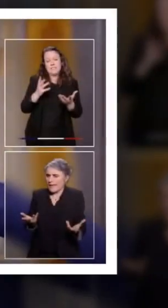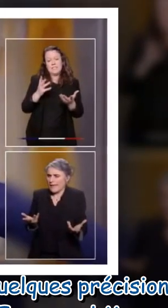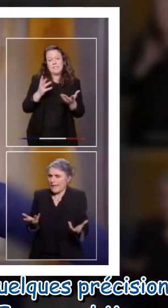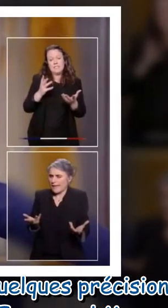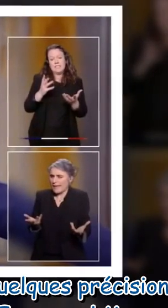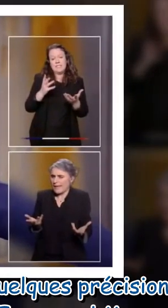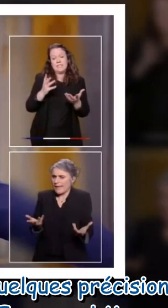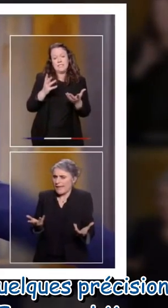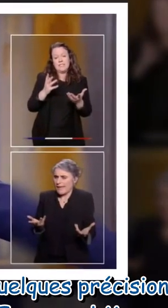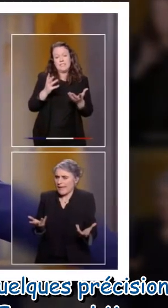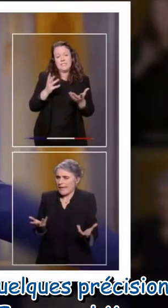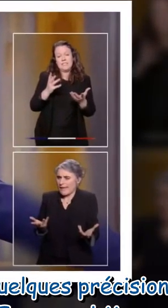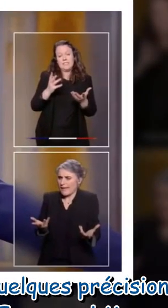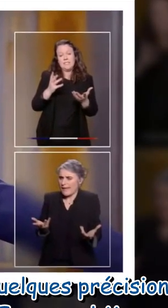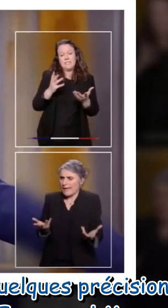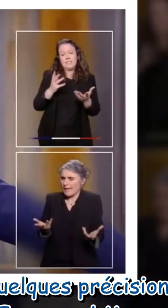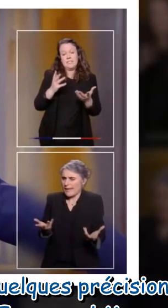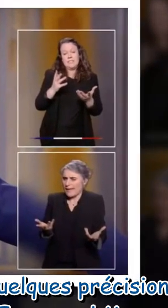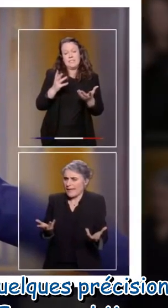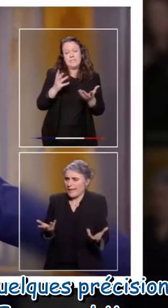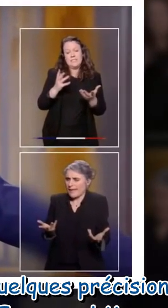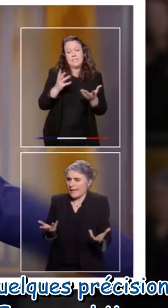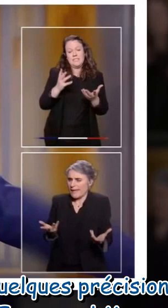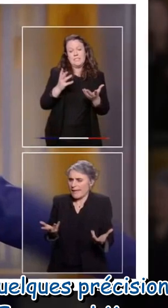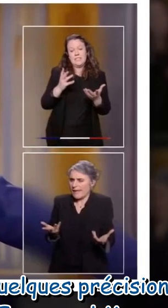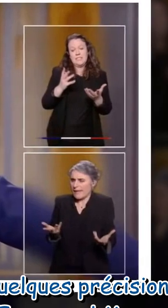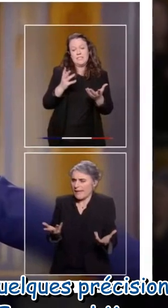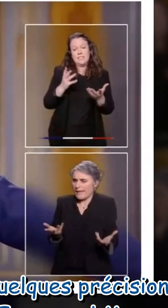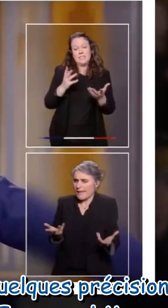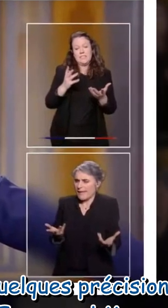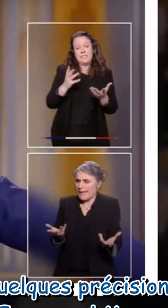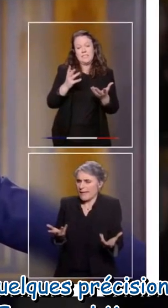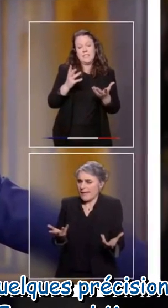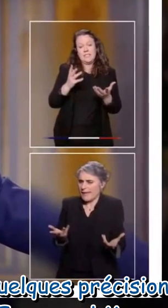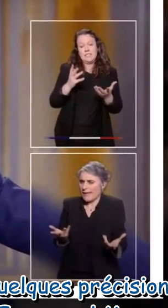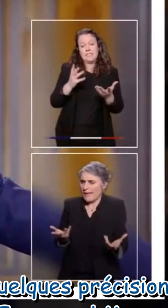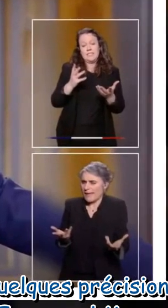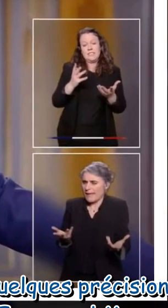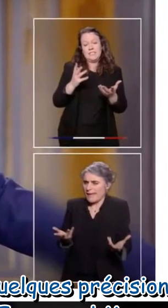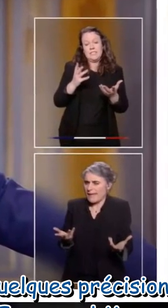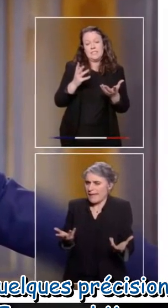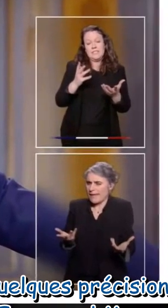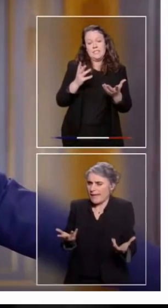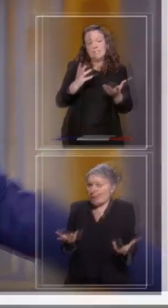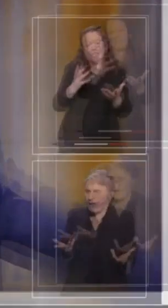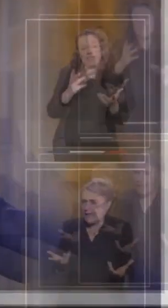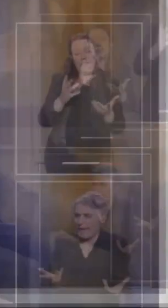De son côté, le palais de l'Élysée a apporté quelques précisions concernant le modèle de montre porté par Emmanuel